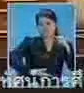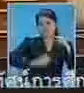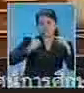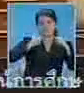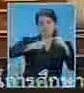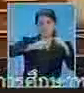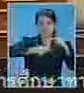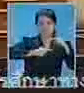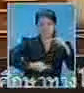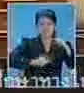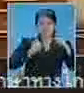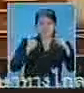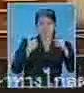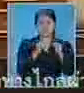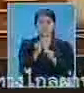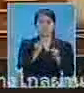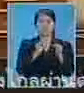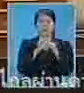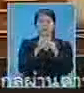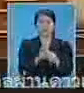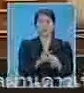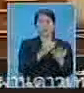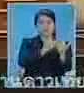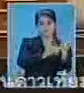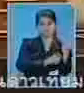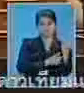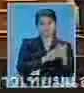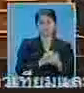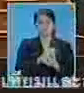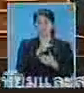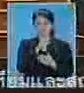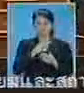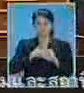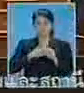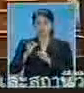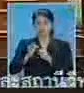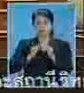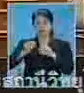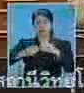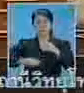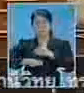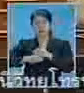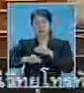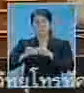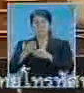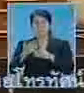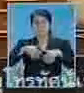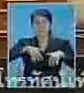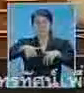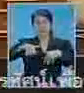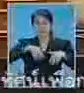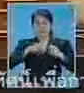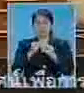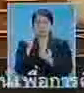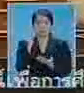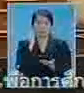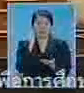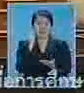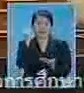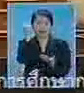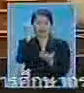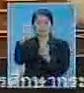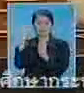แล้วนะฮะเรื่องสลากแต่ว่าถ้าผมไม่ชี้แจงเนี่ยประชาชนที่ฟังทางบ้านจะเข้าใจผิดโดยเฉพ